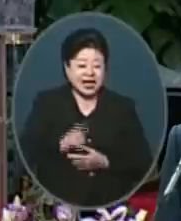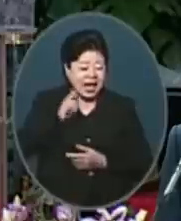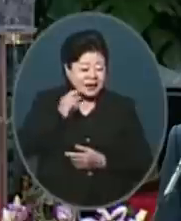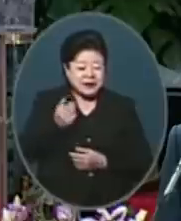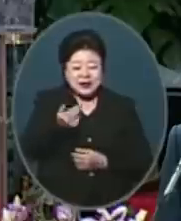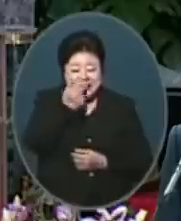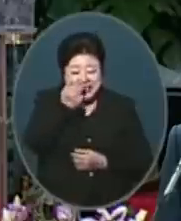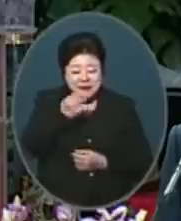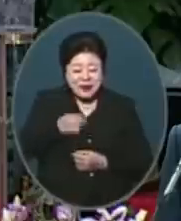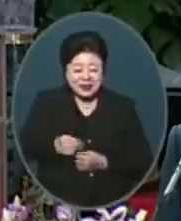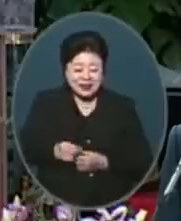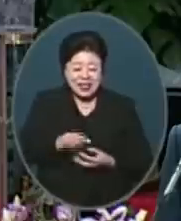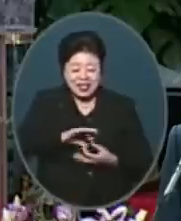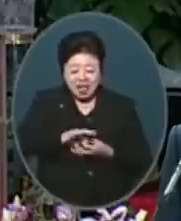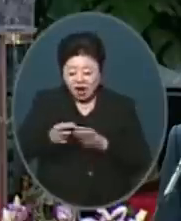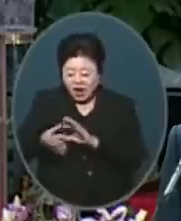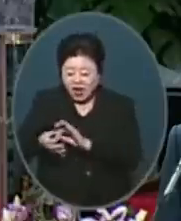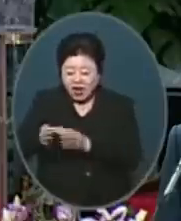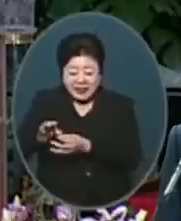아름다운 생명의 연결이 있습니다.